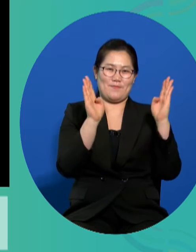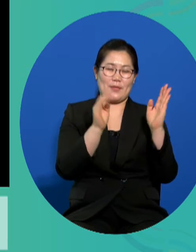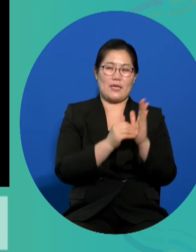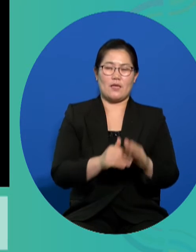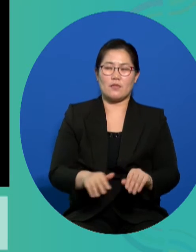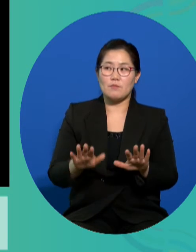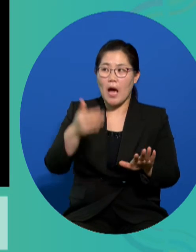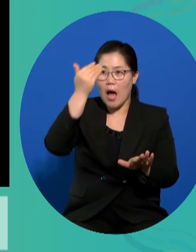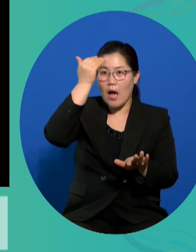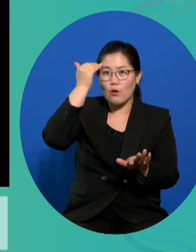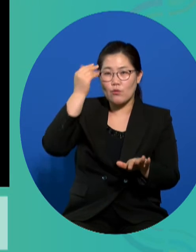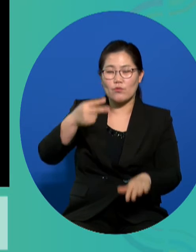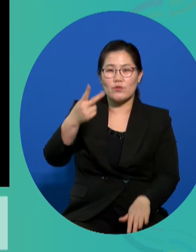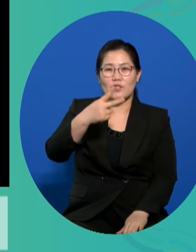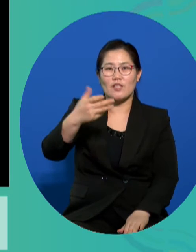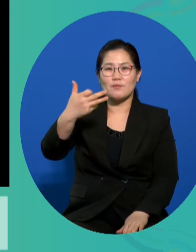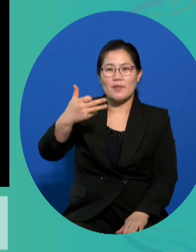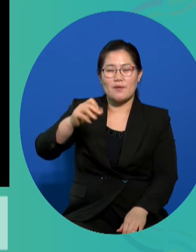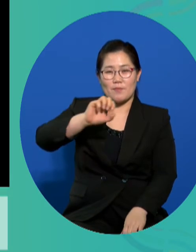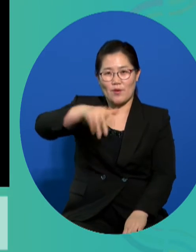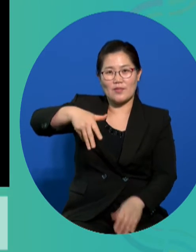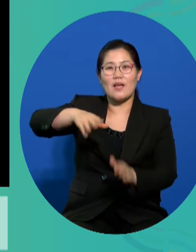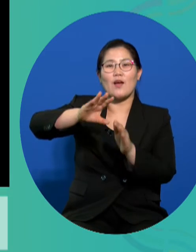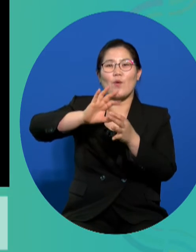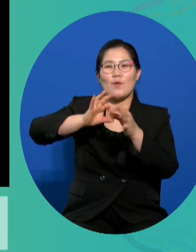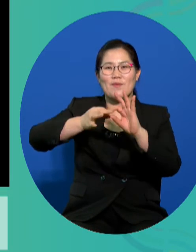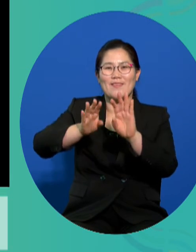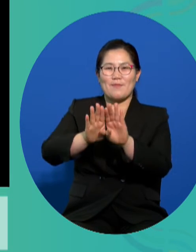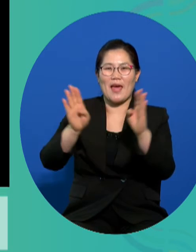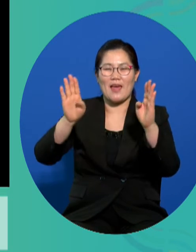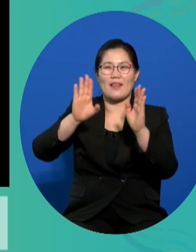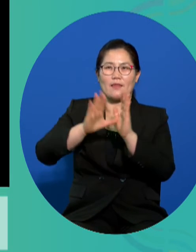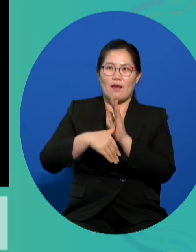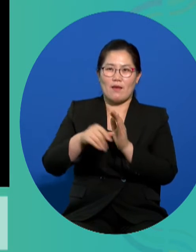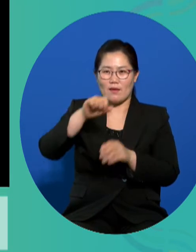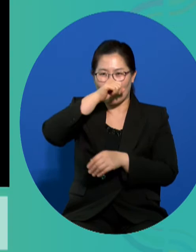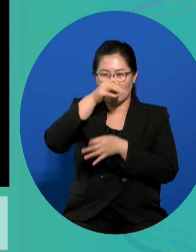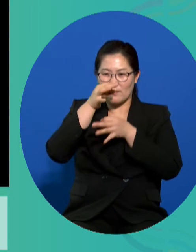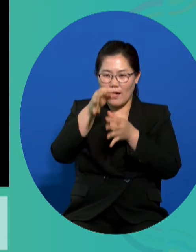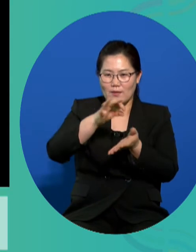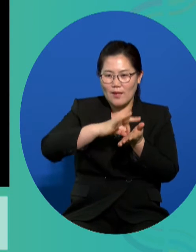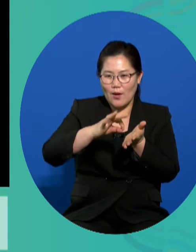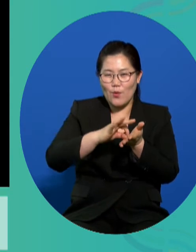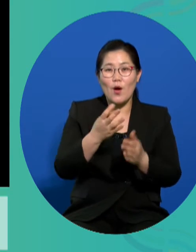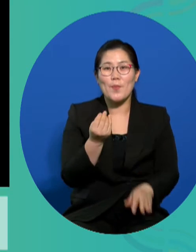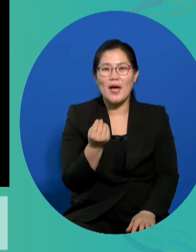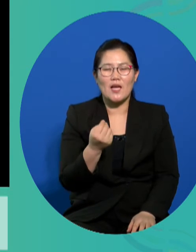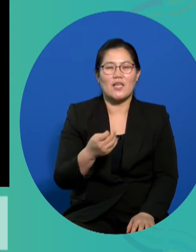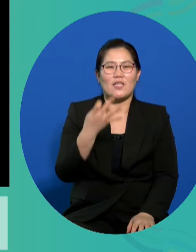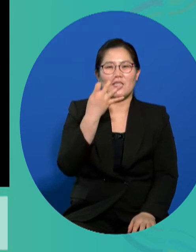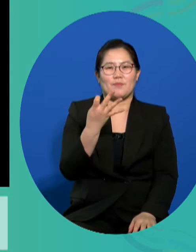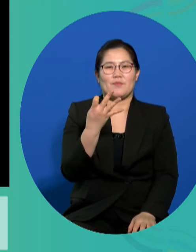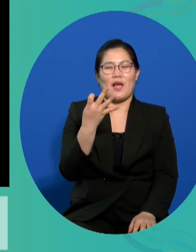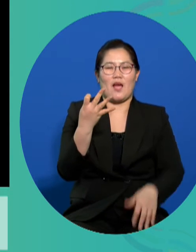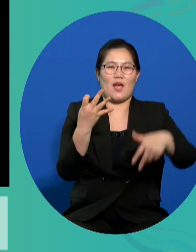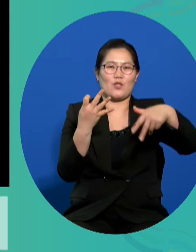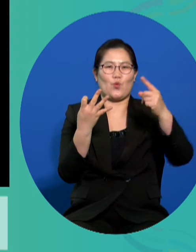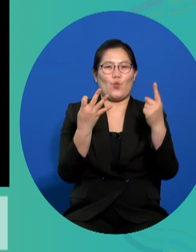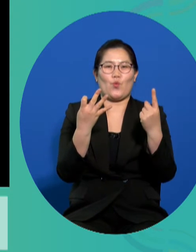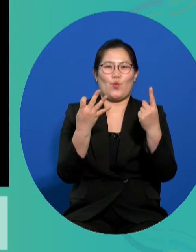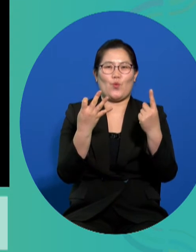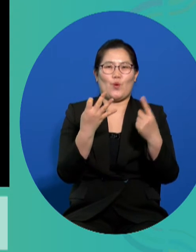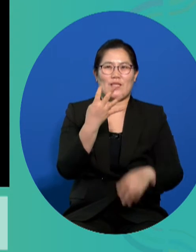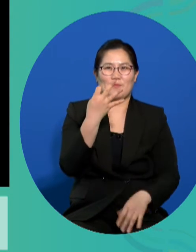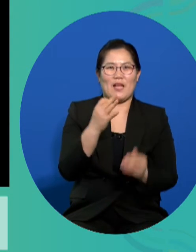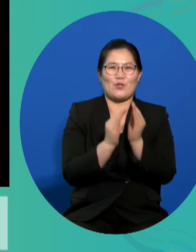이제 2018 평창 때 총 들어서 거의 뭐 한 14조 원 정도의 예산이 발생을 했습니다. 투입을 한 거죠. 거기에